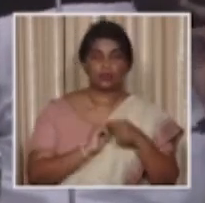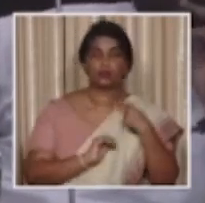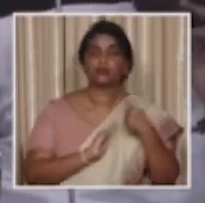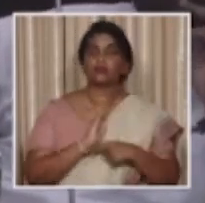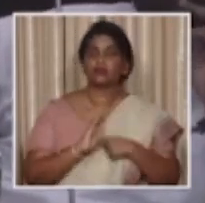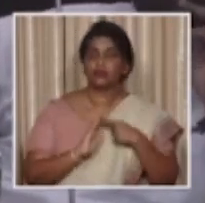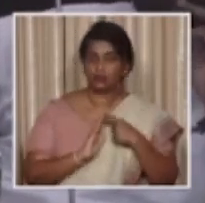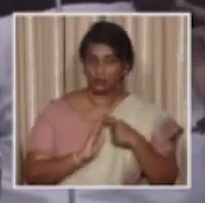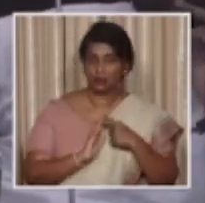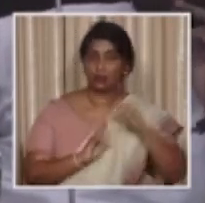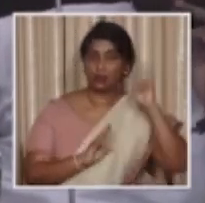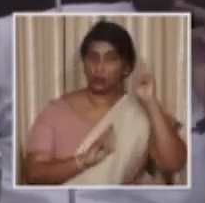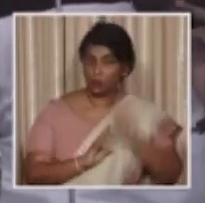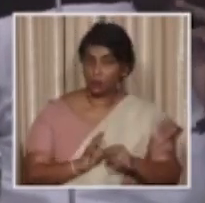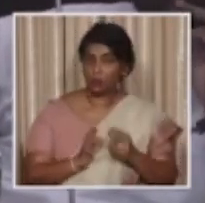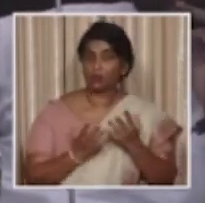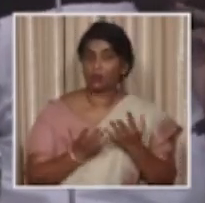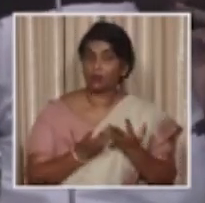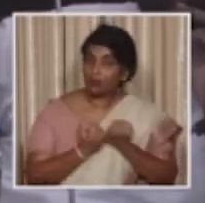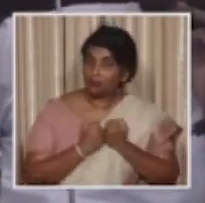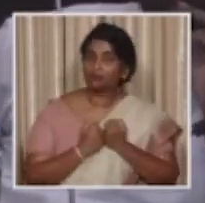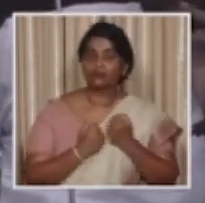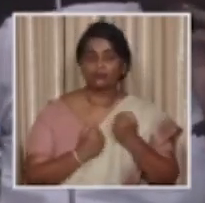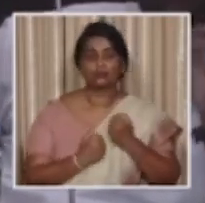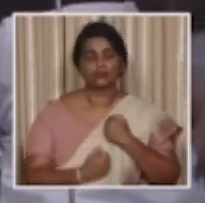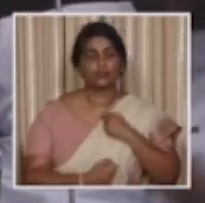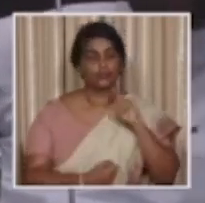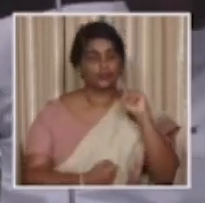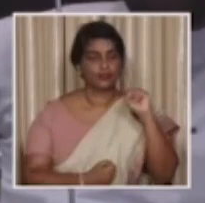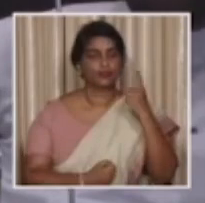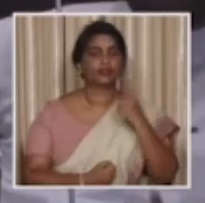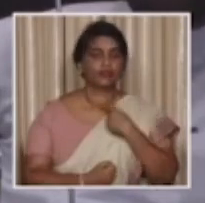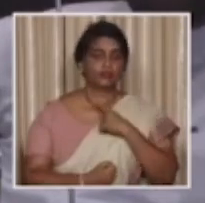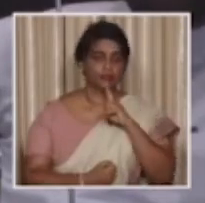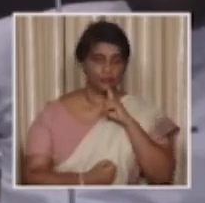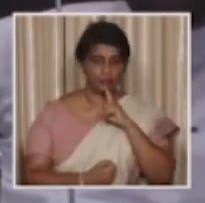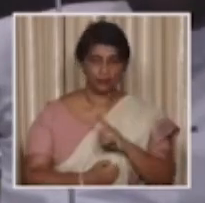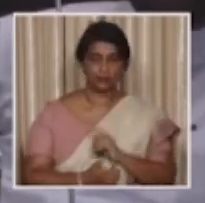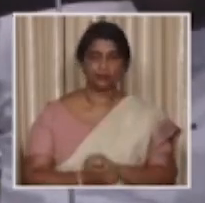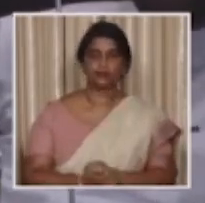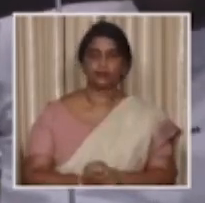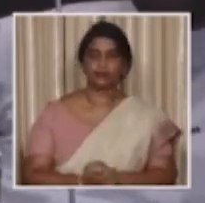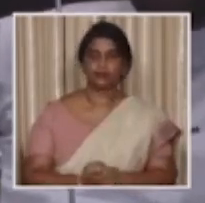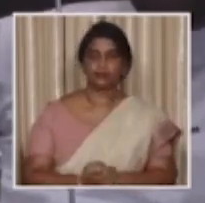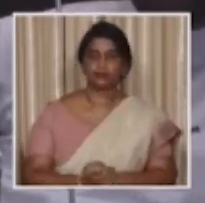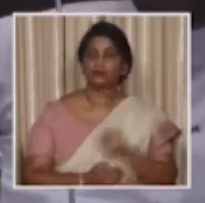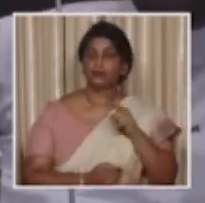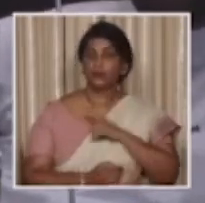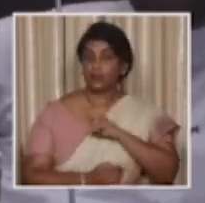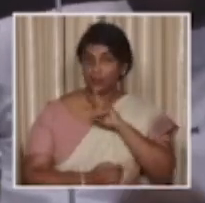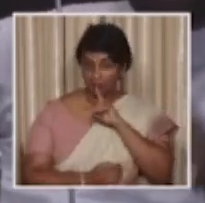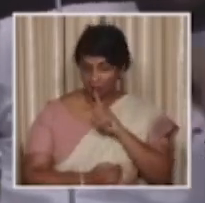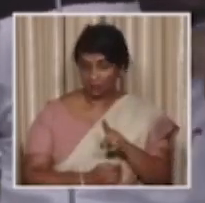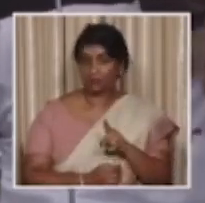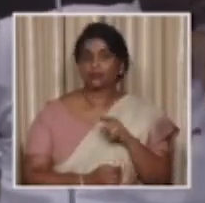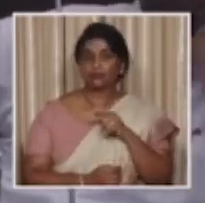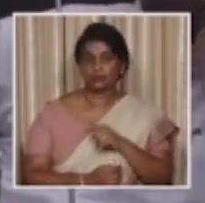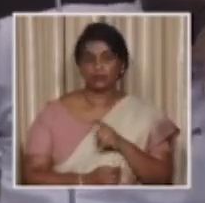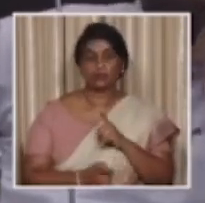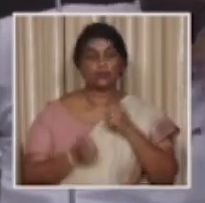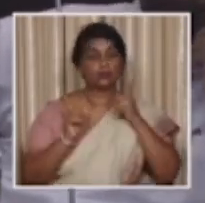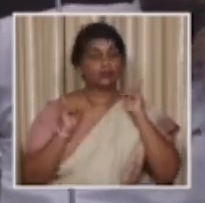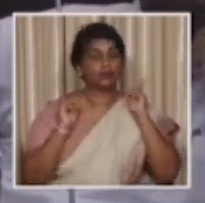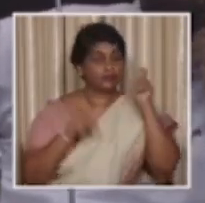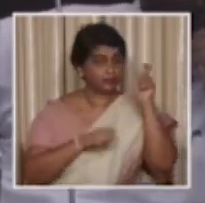ලංකාව ජයග්‍රහණය ලැබේවා කියලා මං මුලින්ම ප්‍රාර්ථනා කරනවා. ඒ ප්‍රාර්ථනා කරන්නේ ඒ